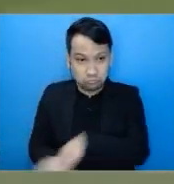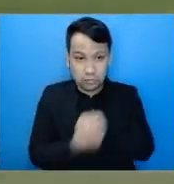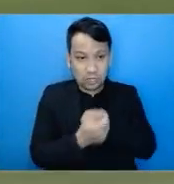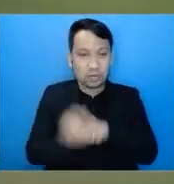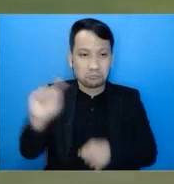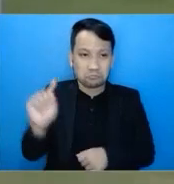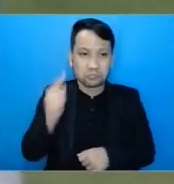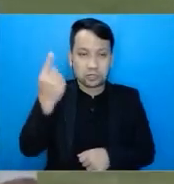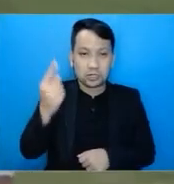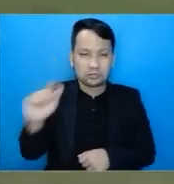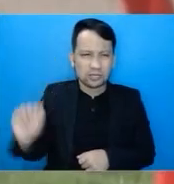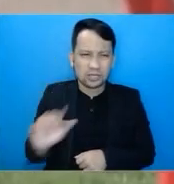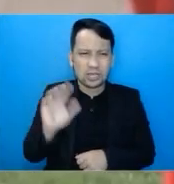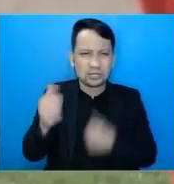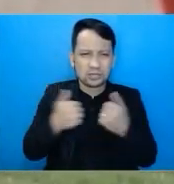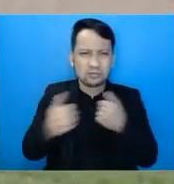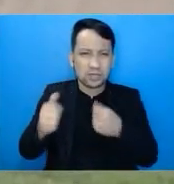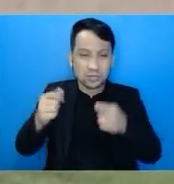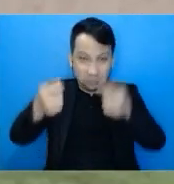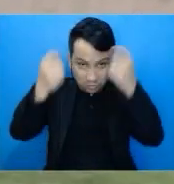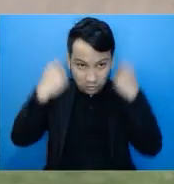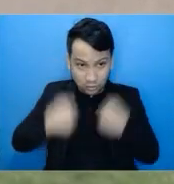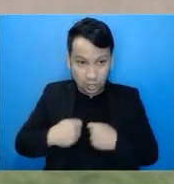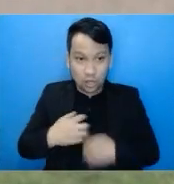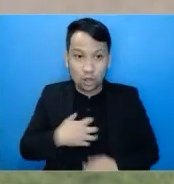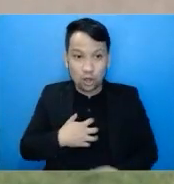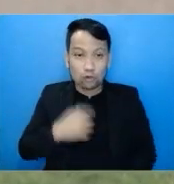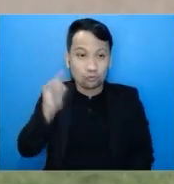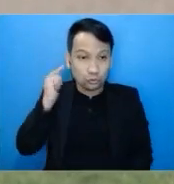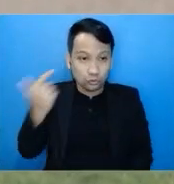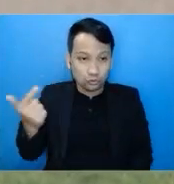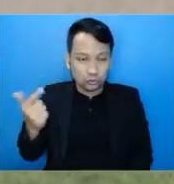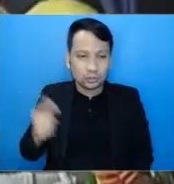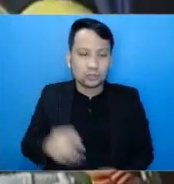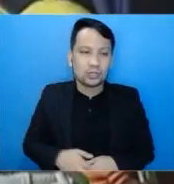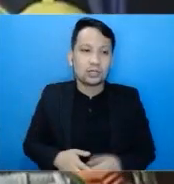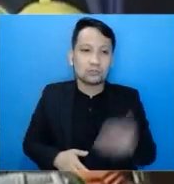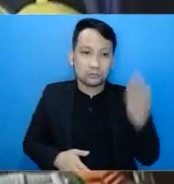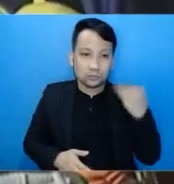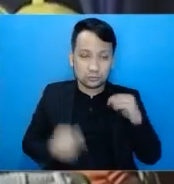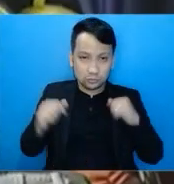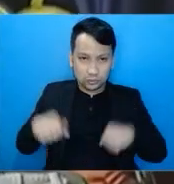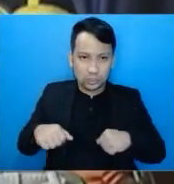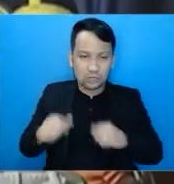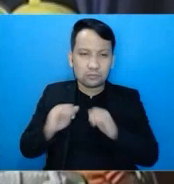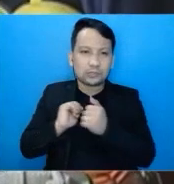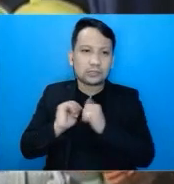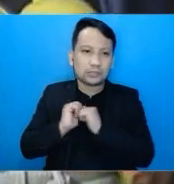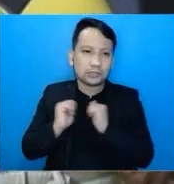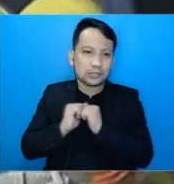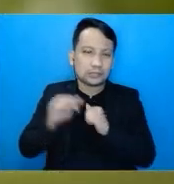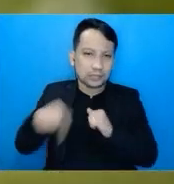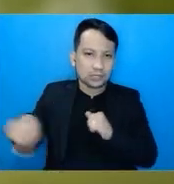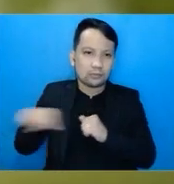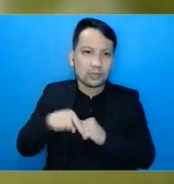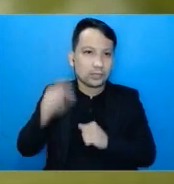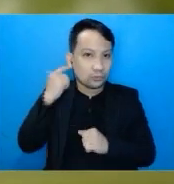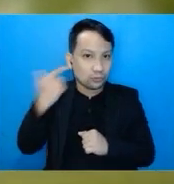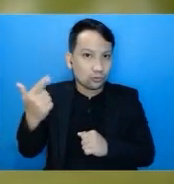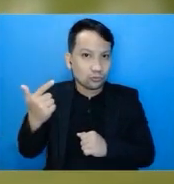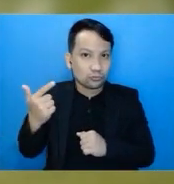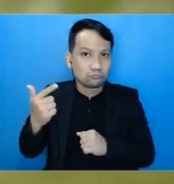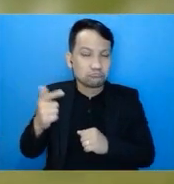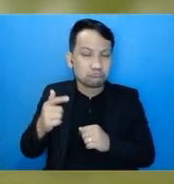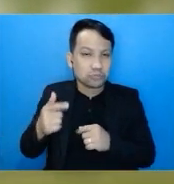Asian Games gold medal sa women's individual golf event dito at parte rin ng gold medal women's team. Pagkalipas